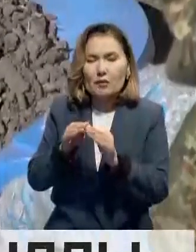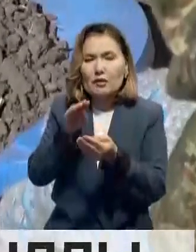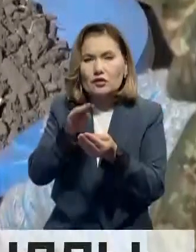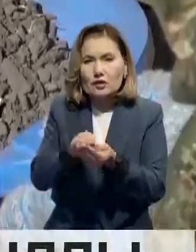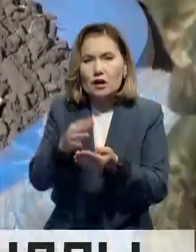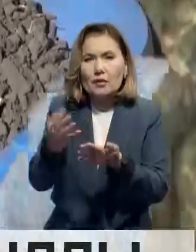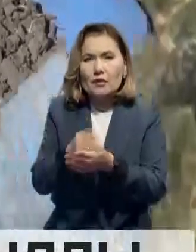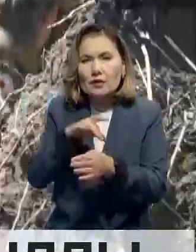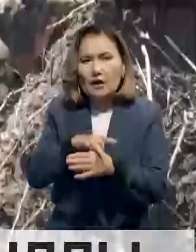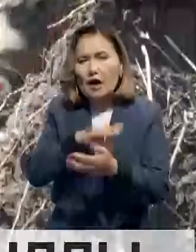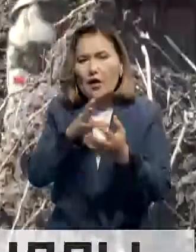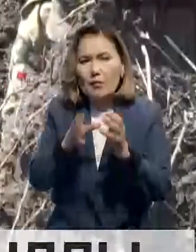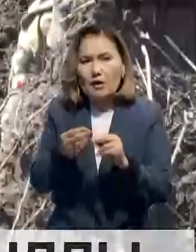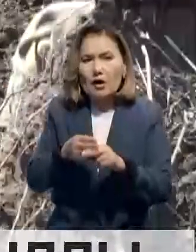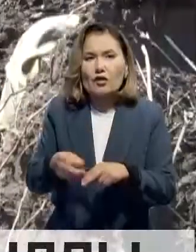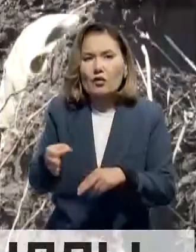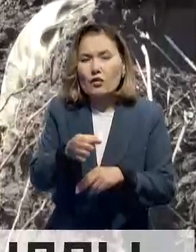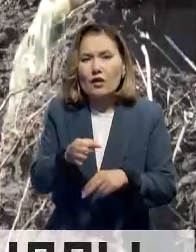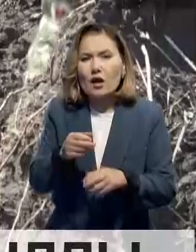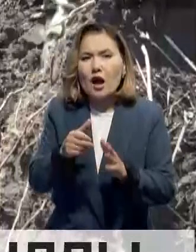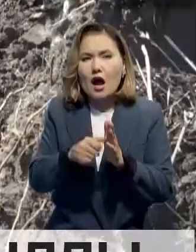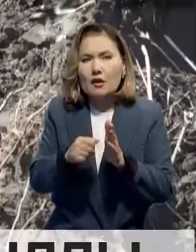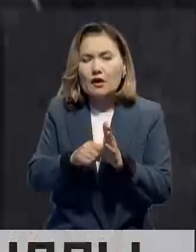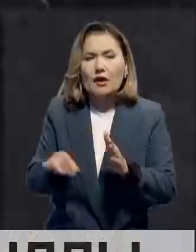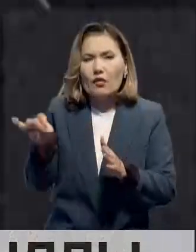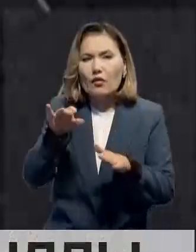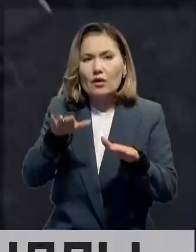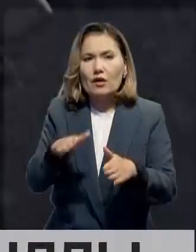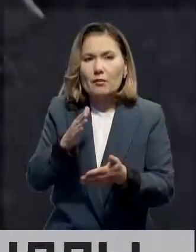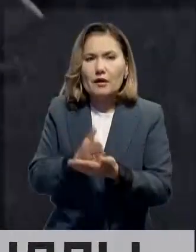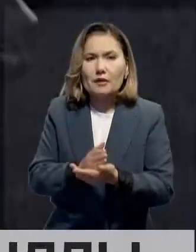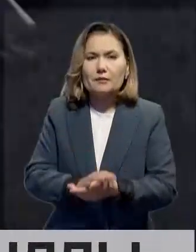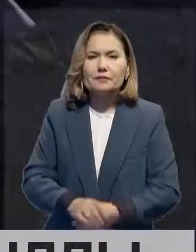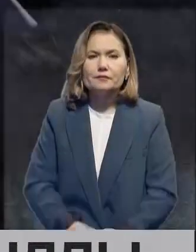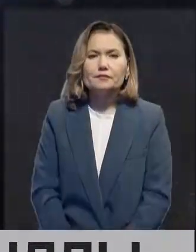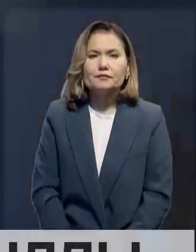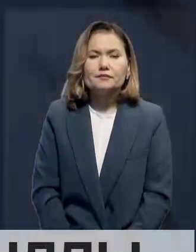анықтаған. Жалпы бүгінгі таңда облыс бойынша 600-ге жуық тарихи орын бар.